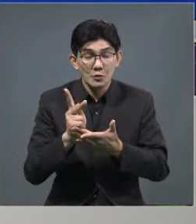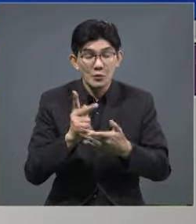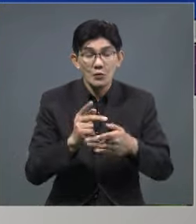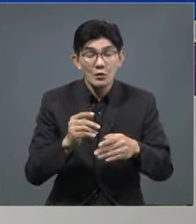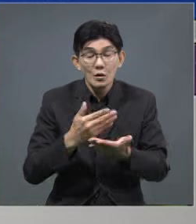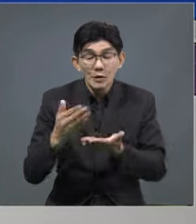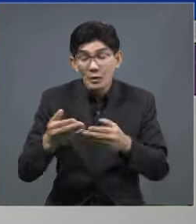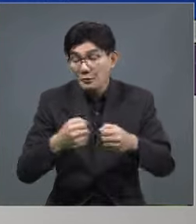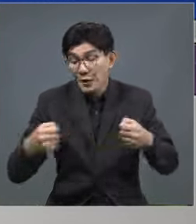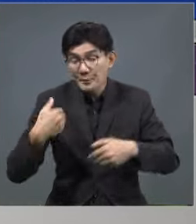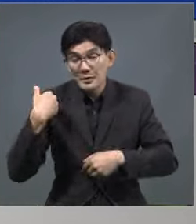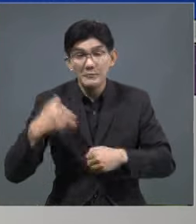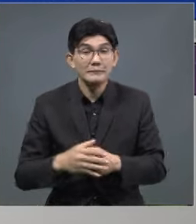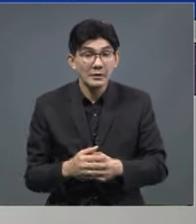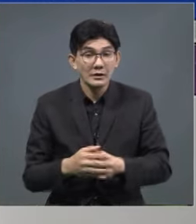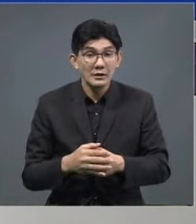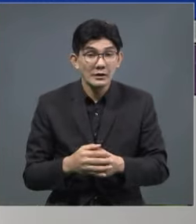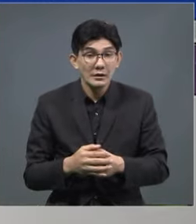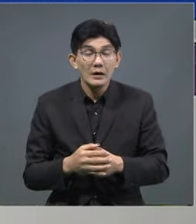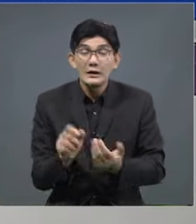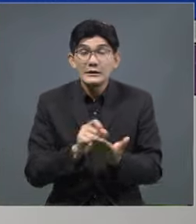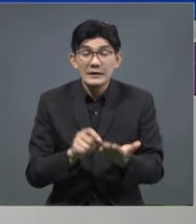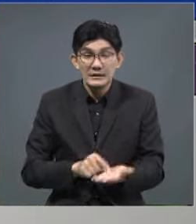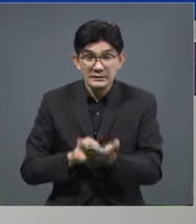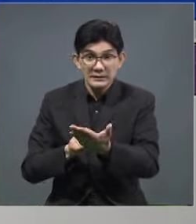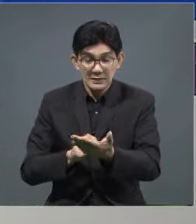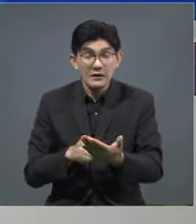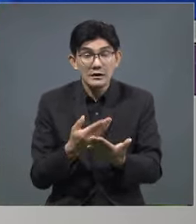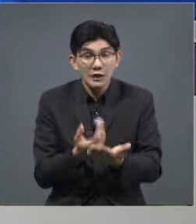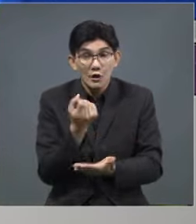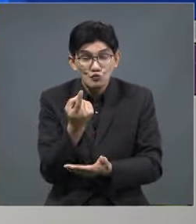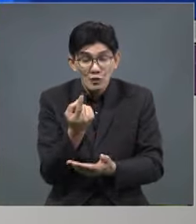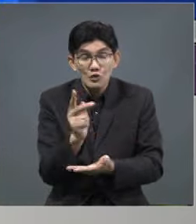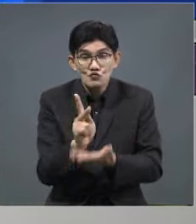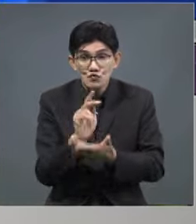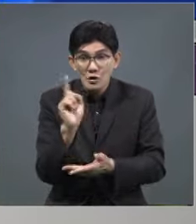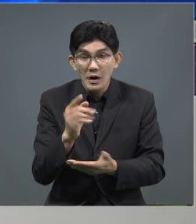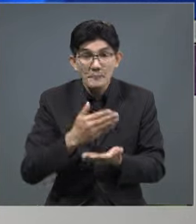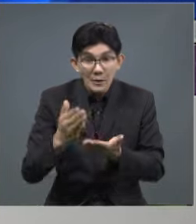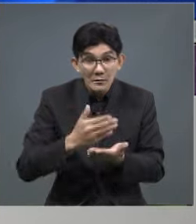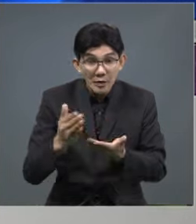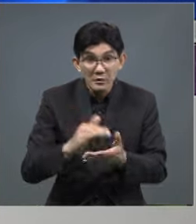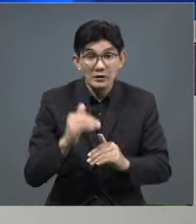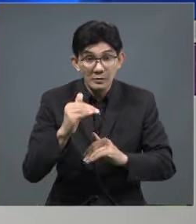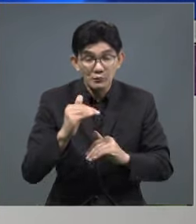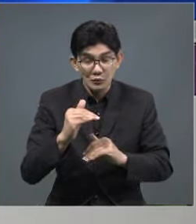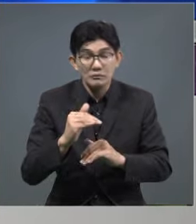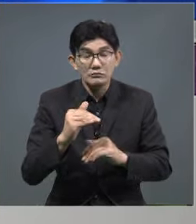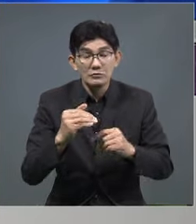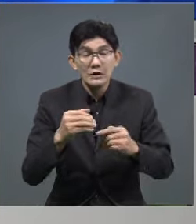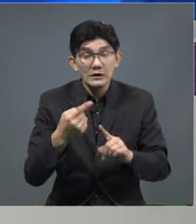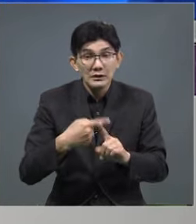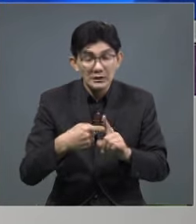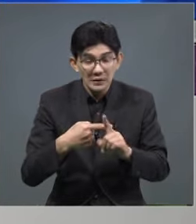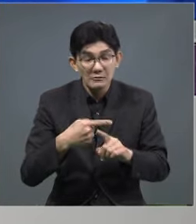าวมาดูตัวร่างกันก่อนร่างที่เขียนเข้าไปนะครับคือเงินกู้ฉุกเฉินเนี่ยจะต้องผ่อนชำระไม่เกิน12งวดก็คือ